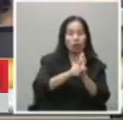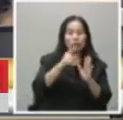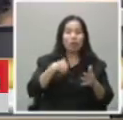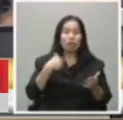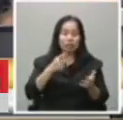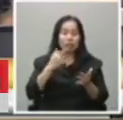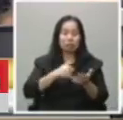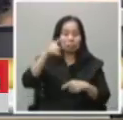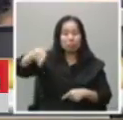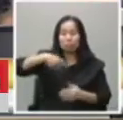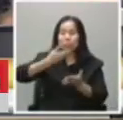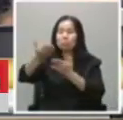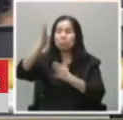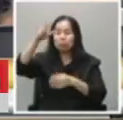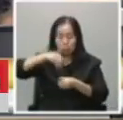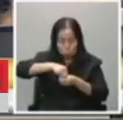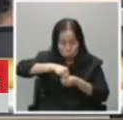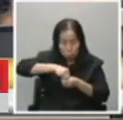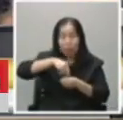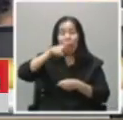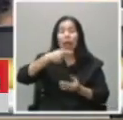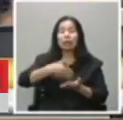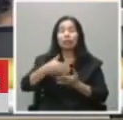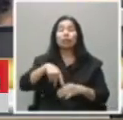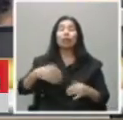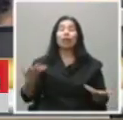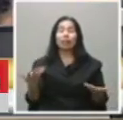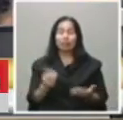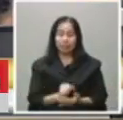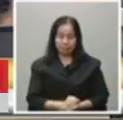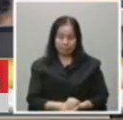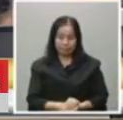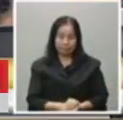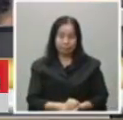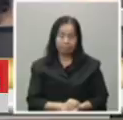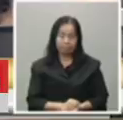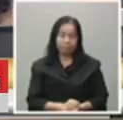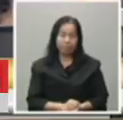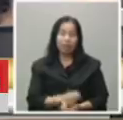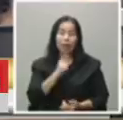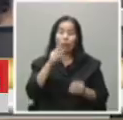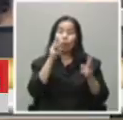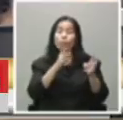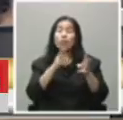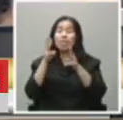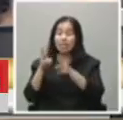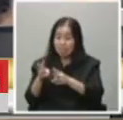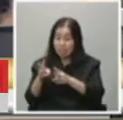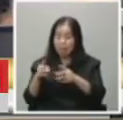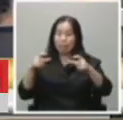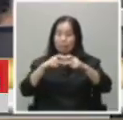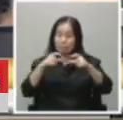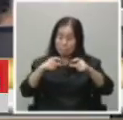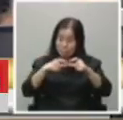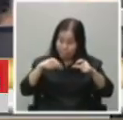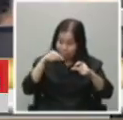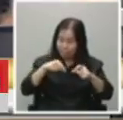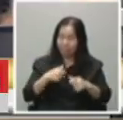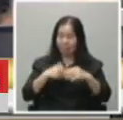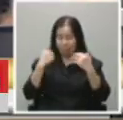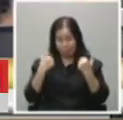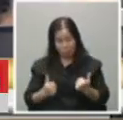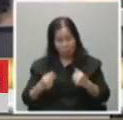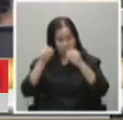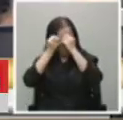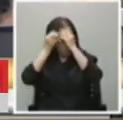ได้เดินทางไปไหนเลยผมจึงบอกท่านประธานอย่างนี้ครับว่าวิชั่น2020